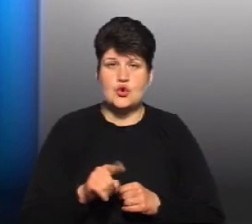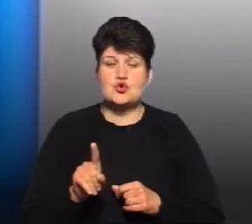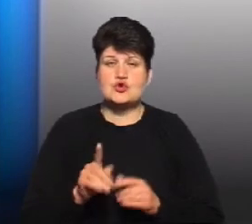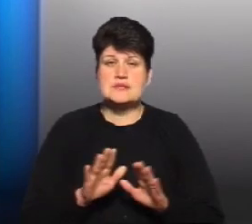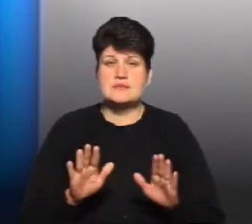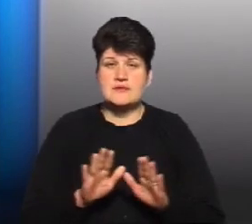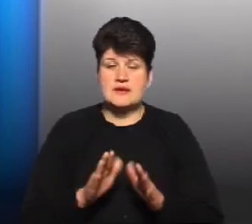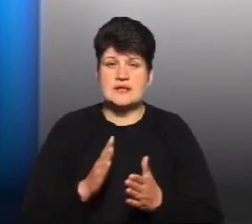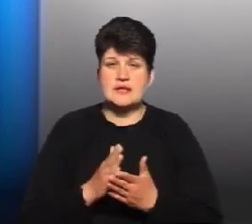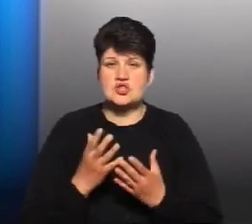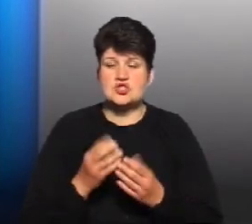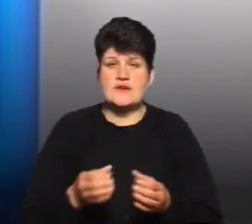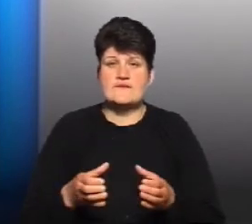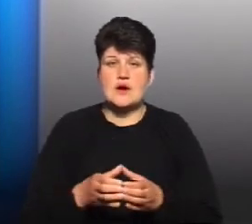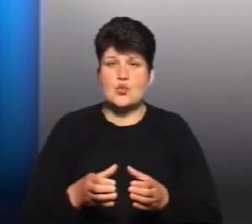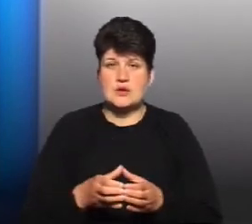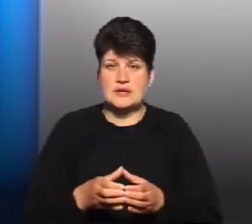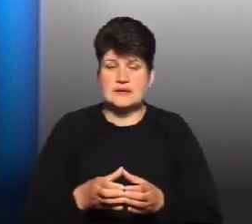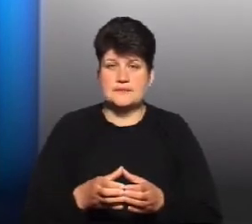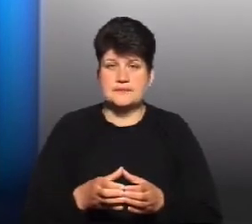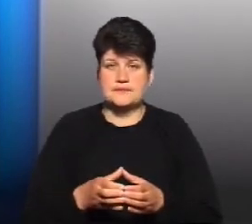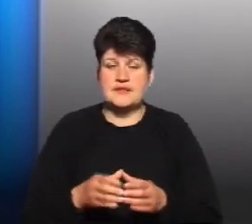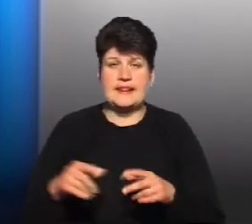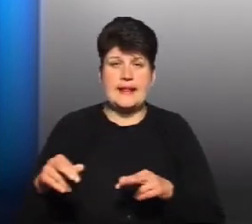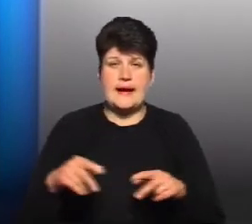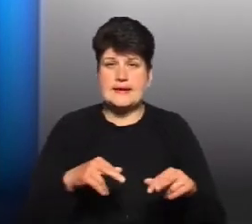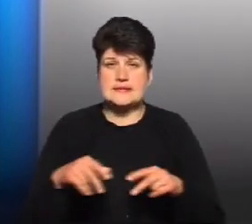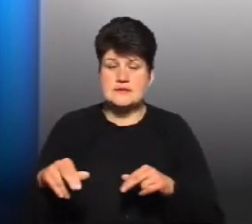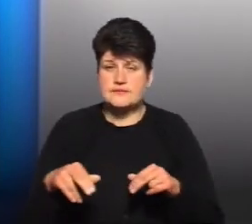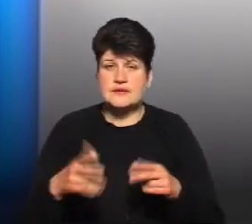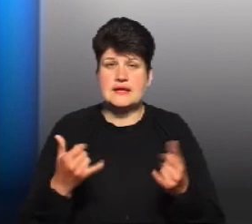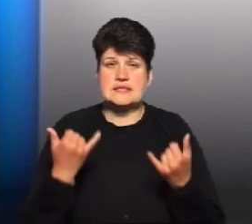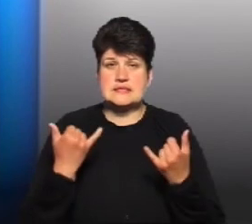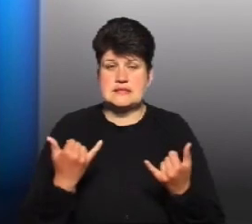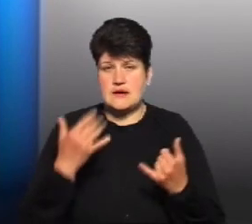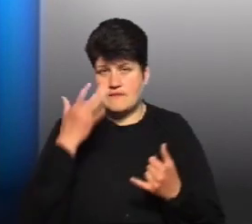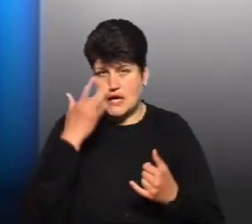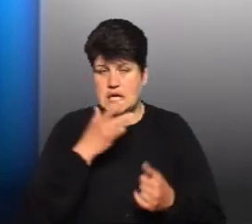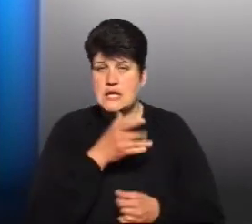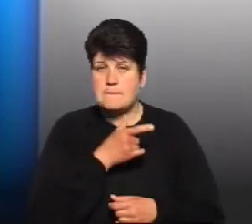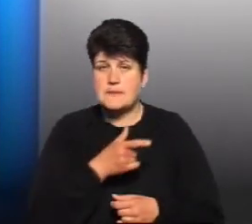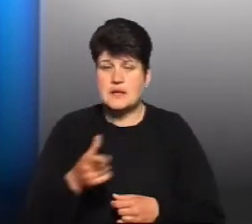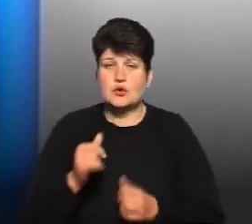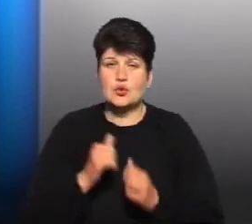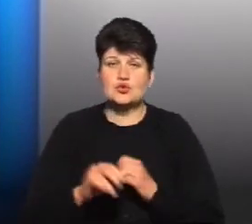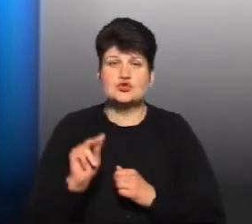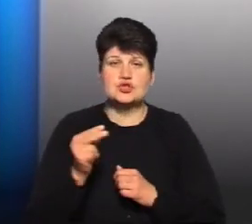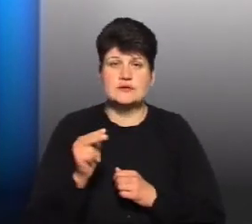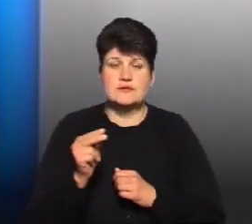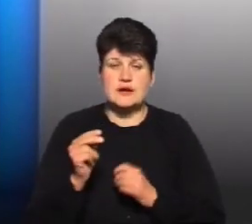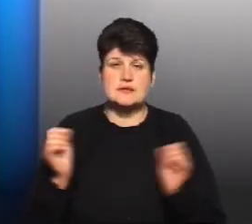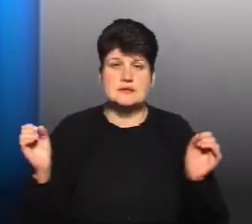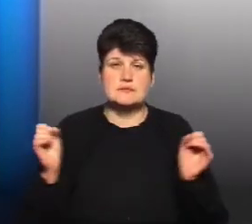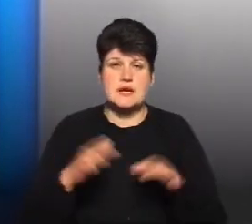існує факультатив танці, де зараз в літній період, щочетверга, збираємося на